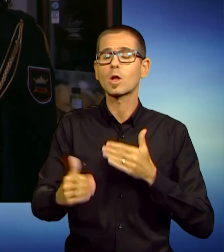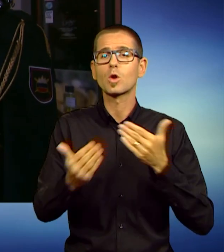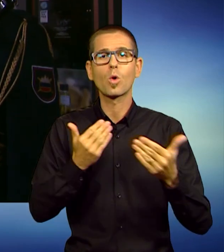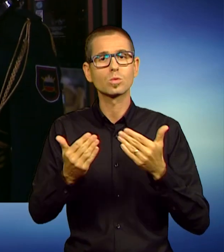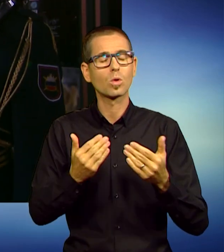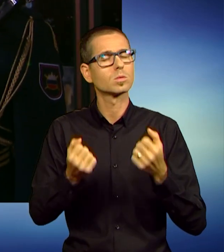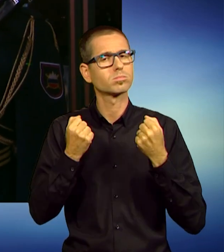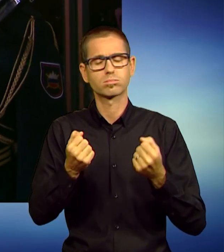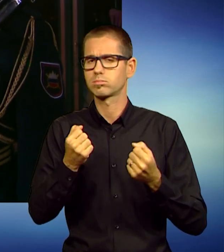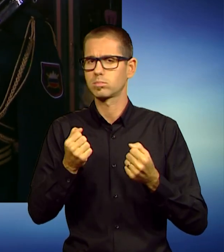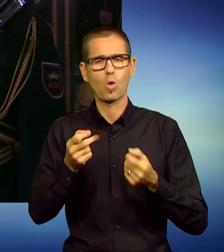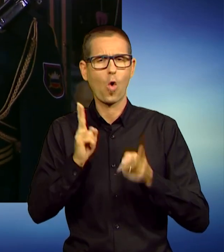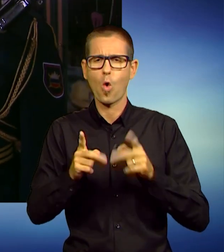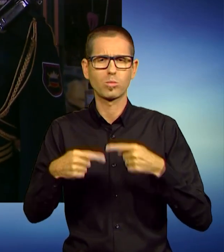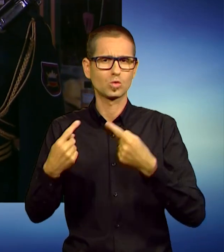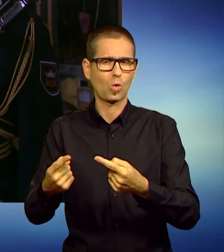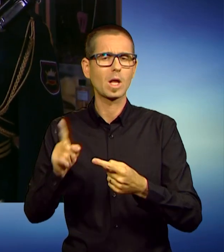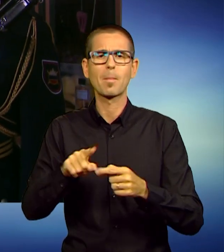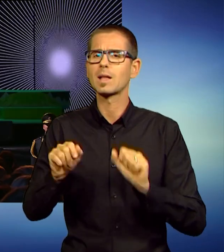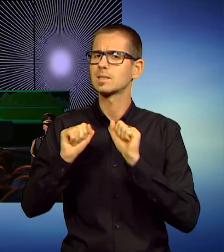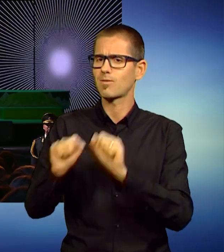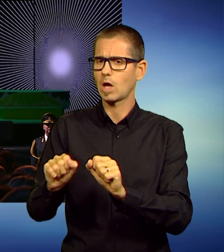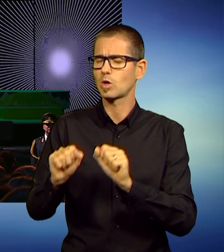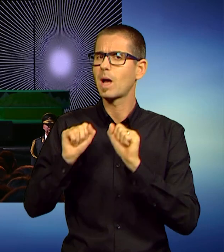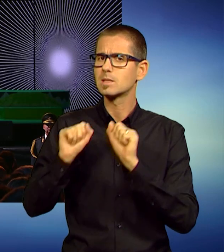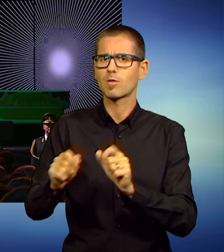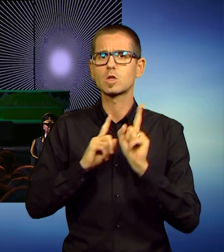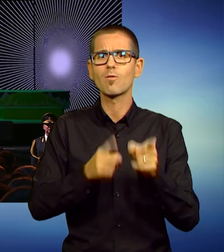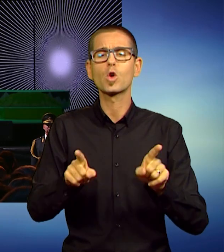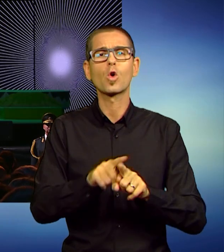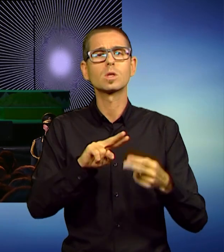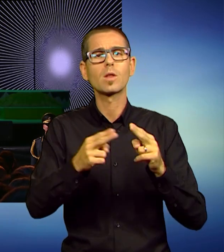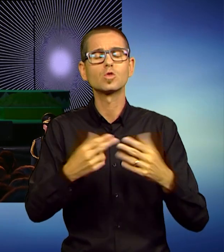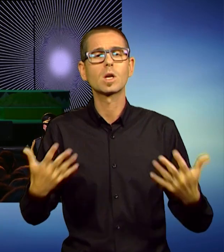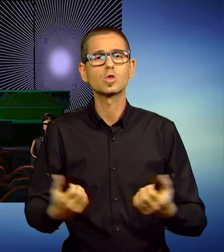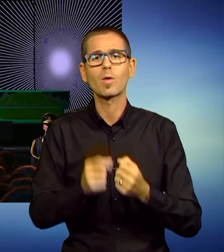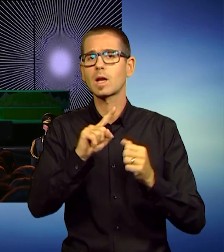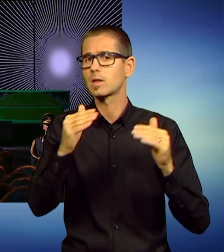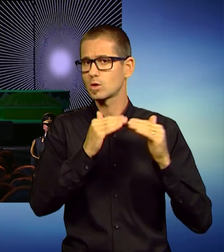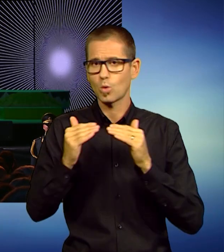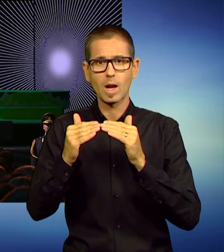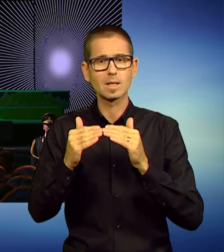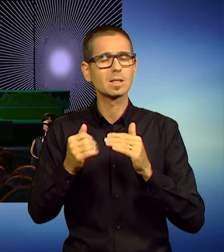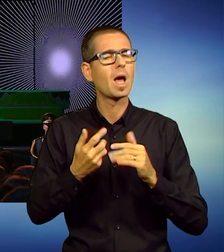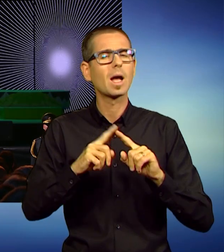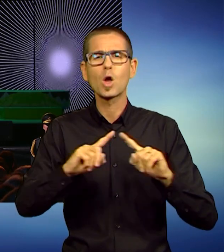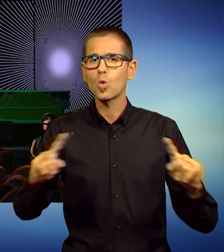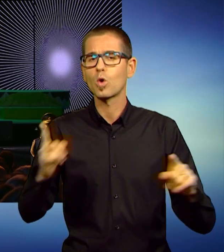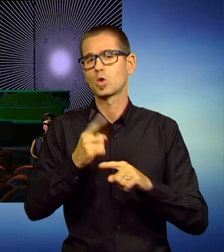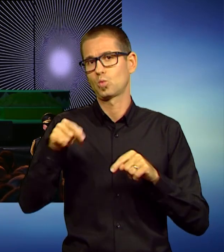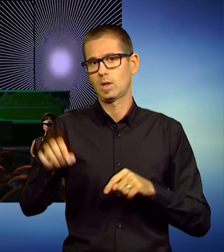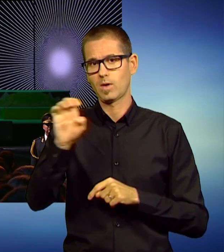odločno obsojam in ga zavračam. Zavračam vojno kot način reševanja nesoglasij kjerkoli, tudi v